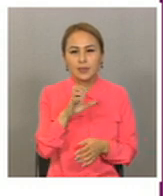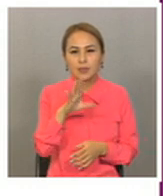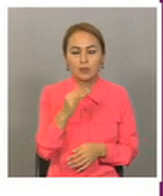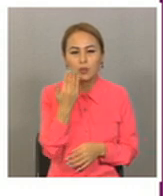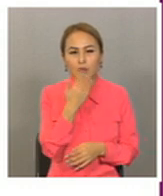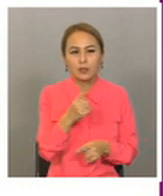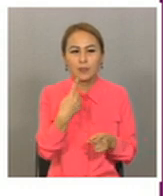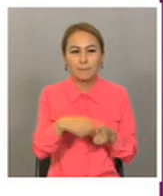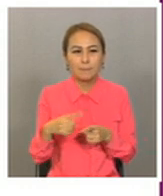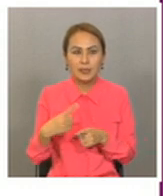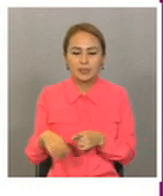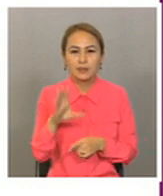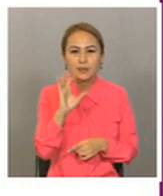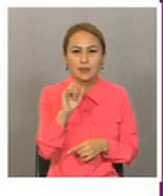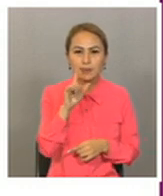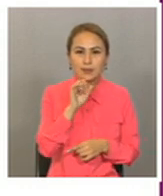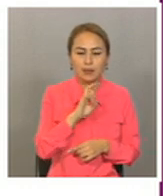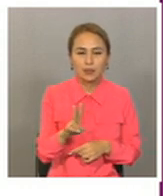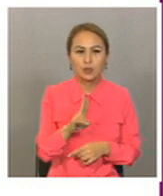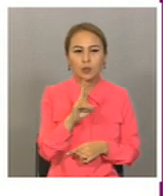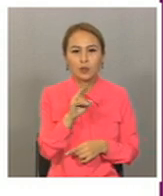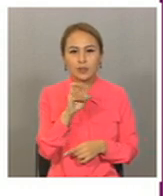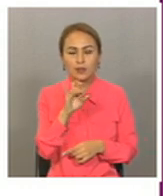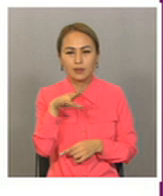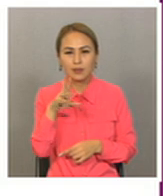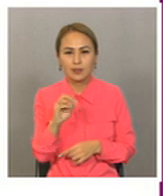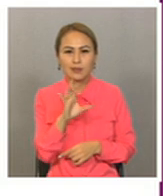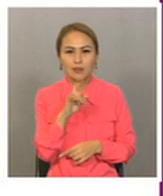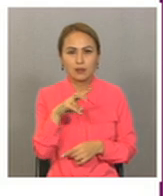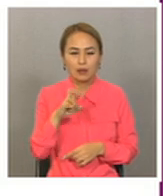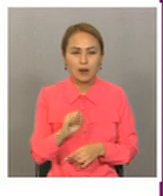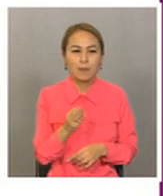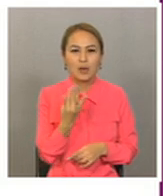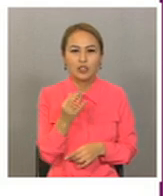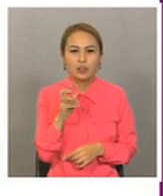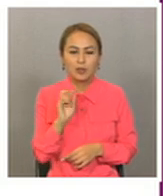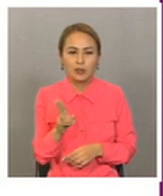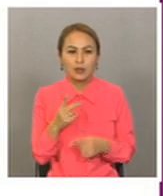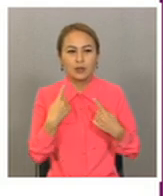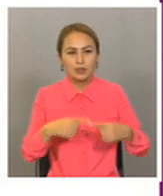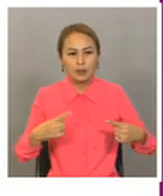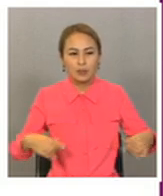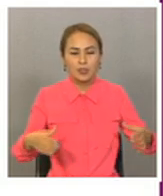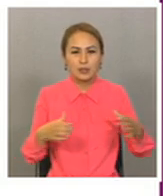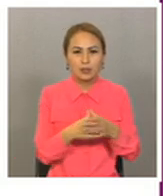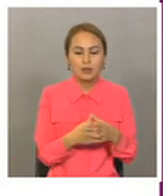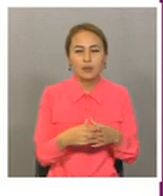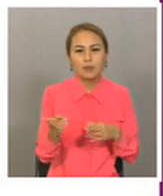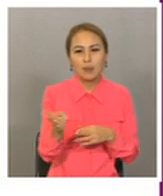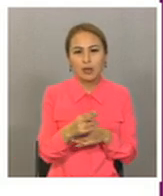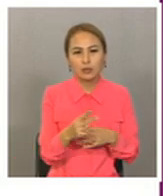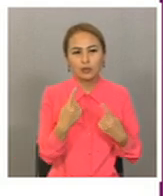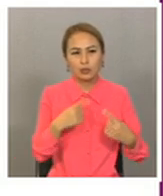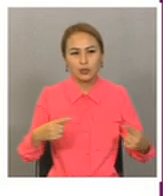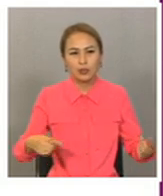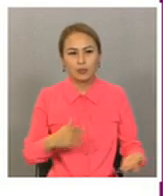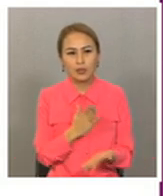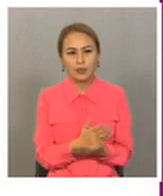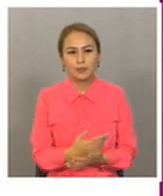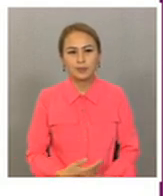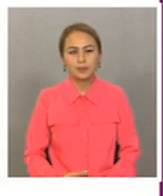басқа сазан, көксерке, сыла, майшабақ, тағы басқа балық түрлері бар.